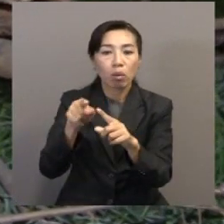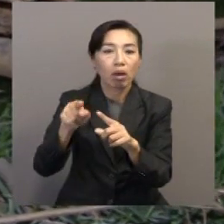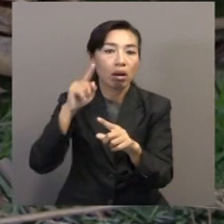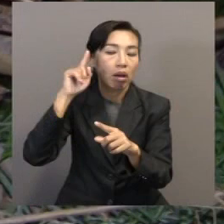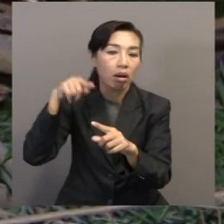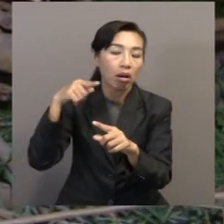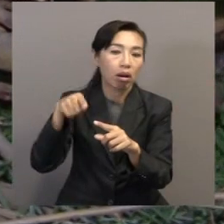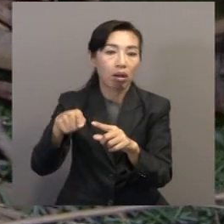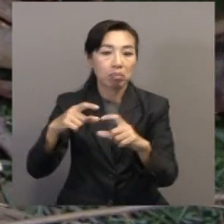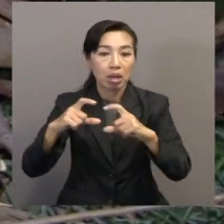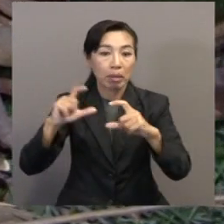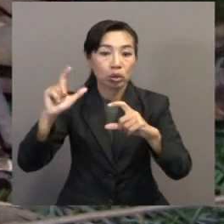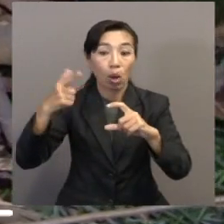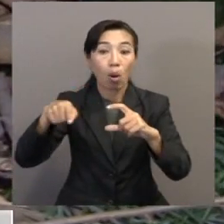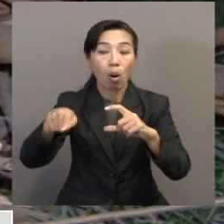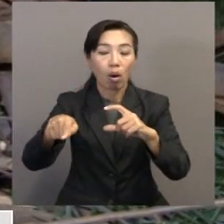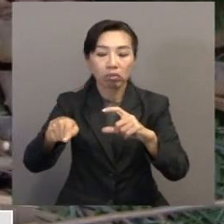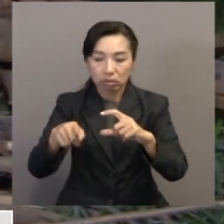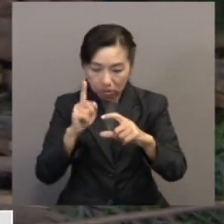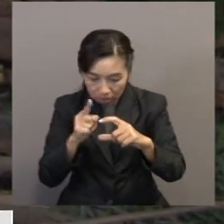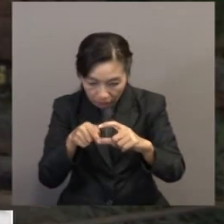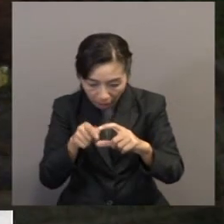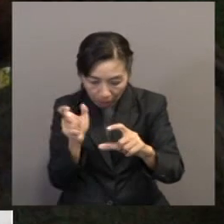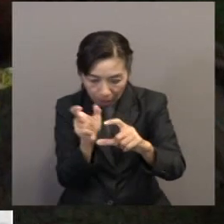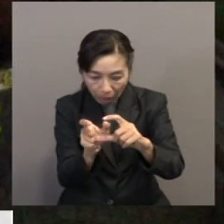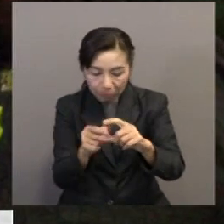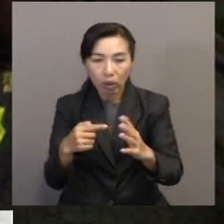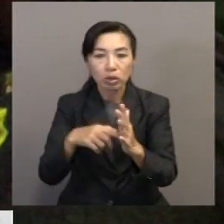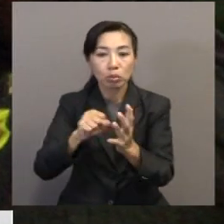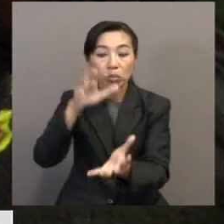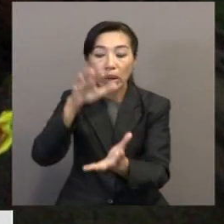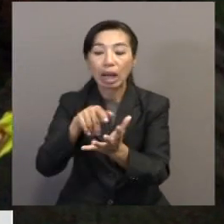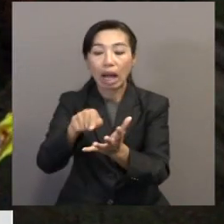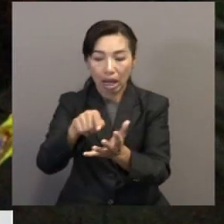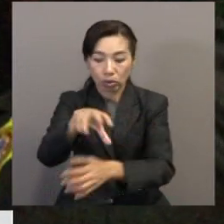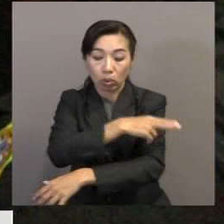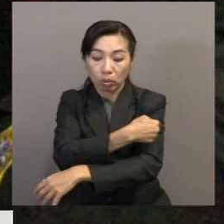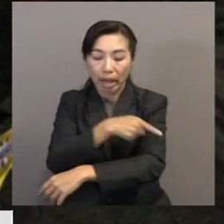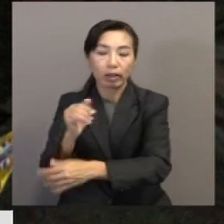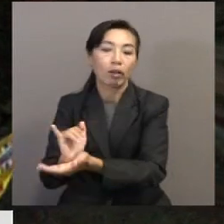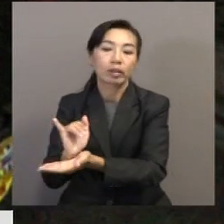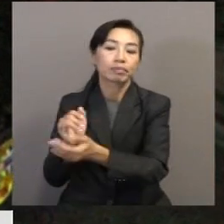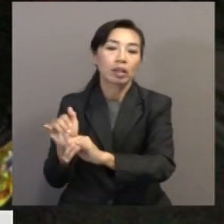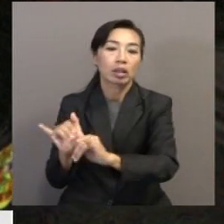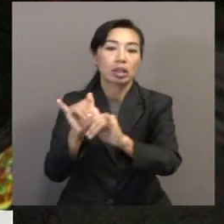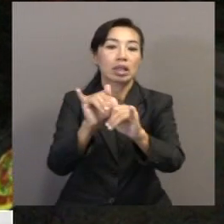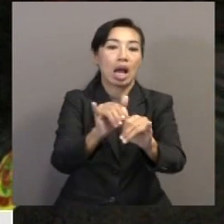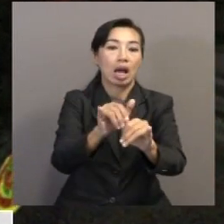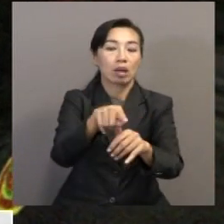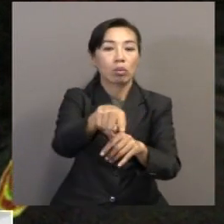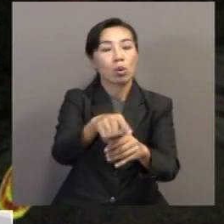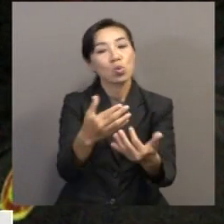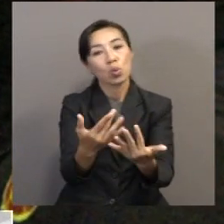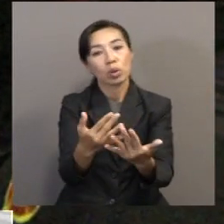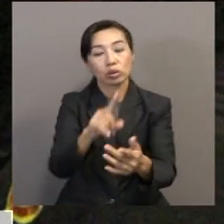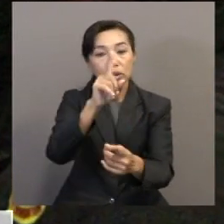นมีบัตรทองรักษาตัวอยู่ที่โรงพยาบาลสมุทรปราการก็เลยย้ายไปรักษาที่นั่นจนเสียชีวิตนะฮะญาติโยม